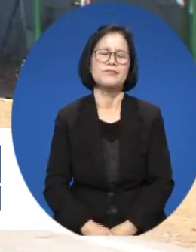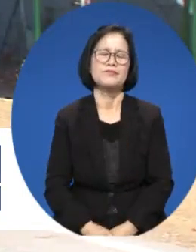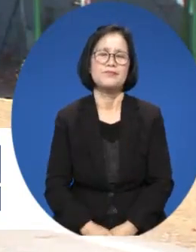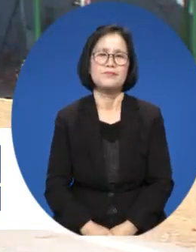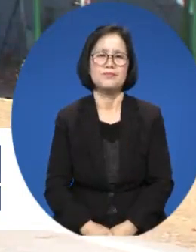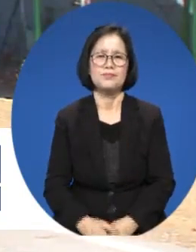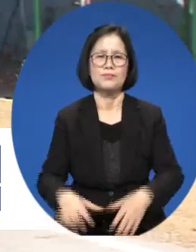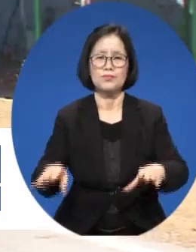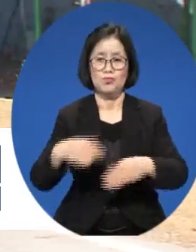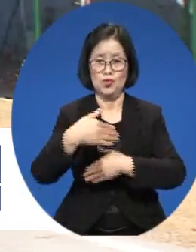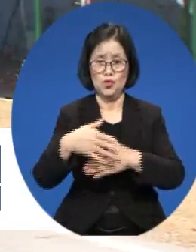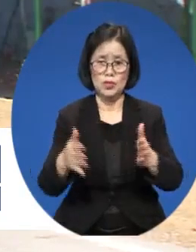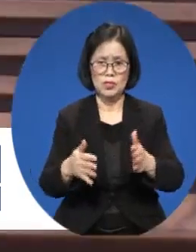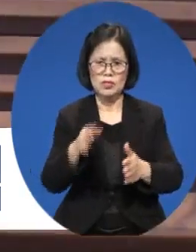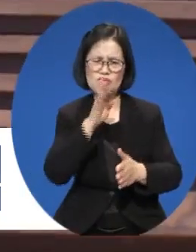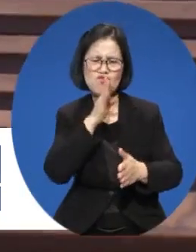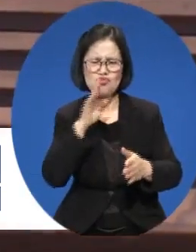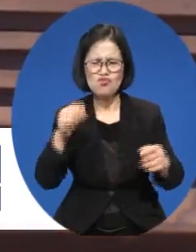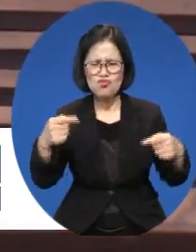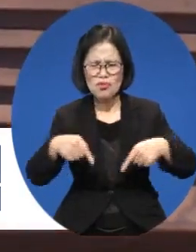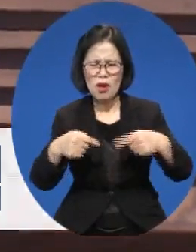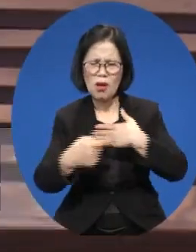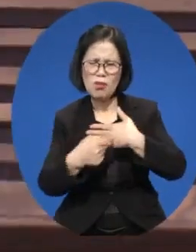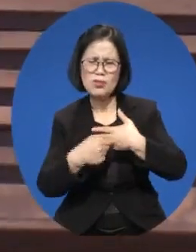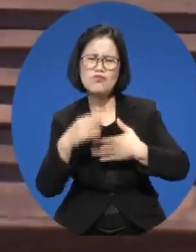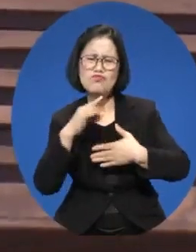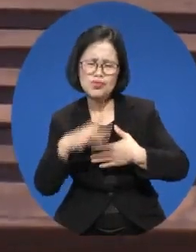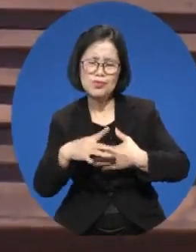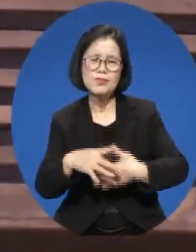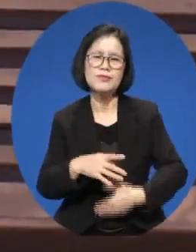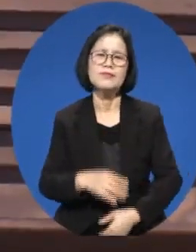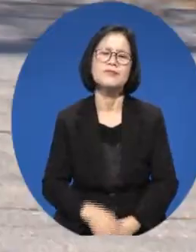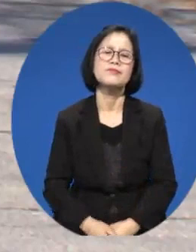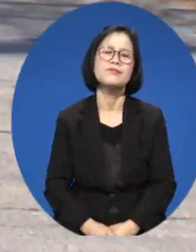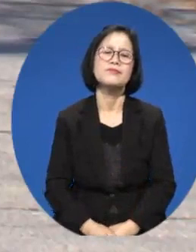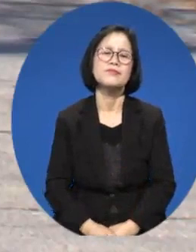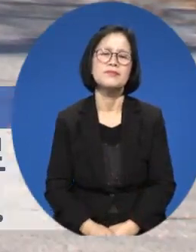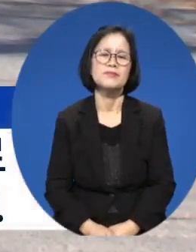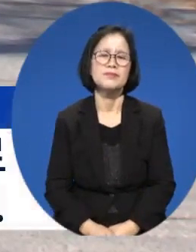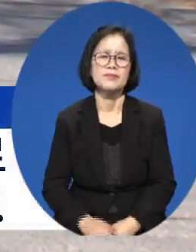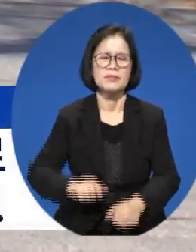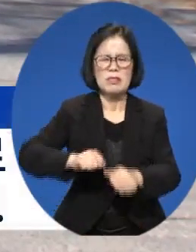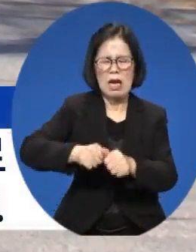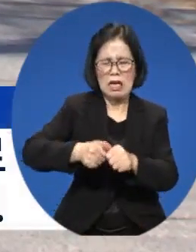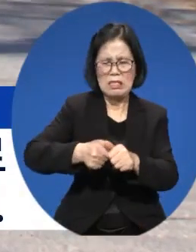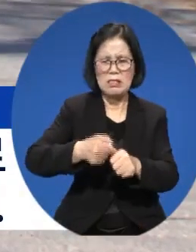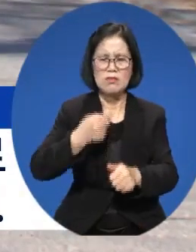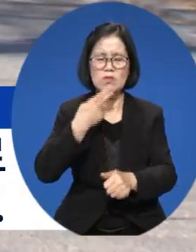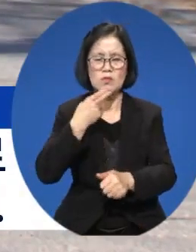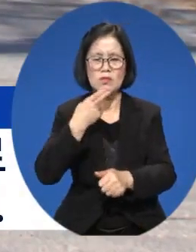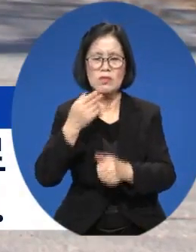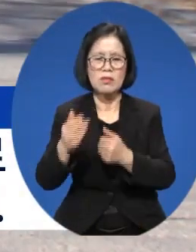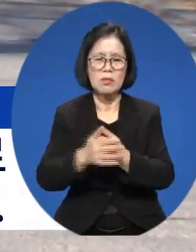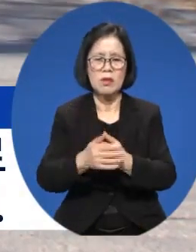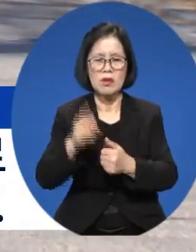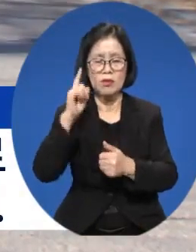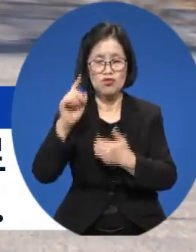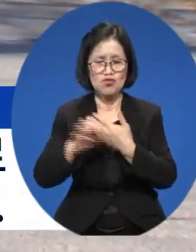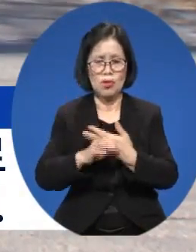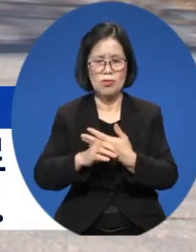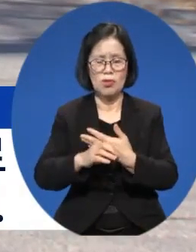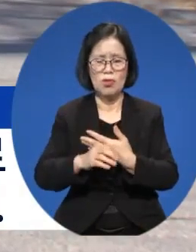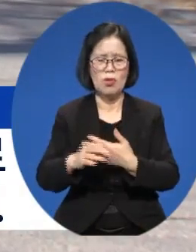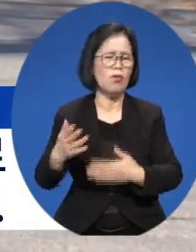국무총리실 중재 가요 식적 절차 에 불과하다는 주장이 미래 강제성이 없다 보니까 이게 만약에 군에서